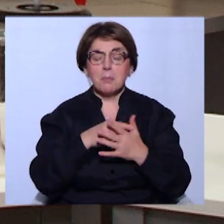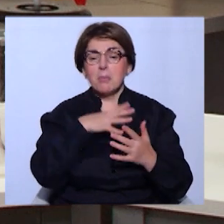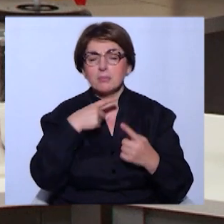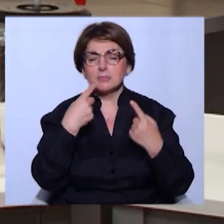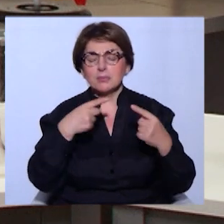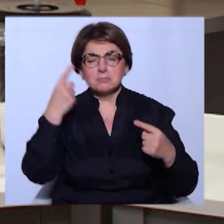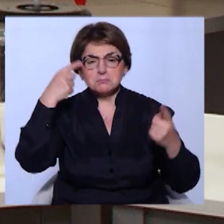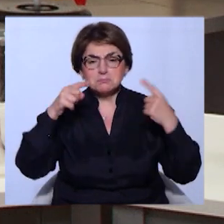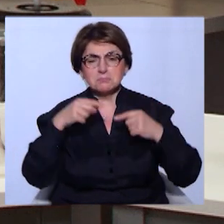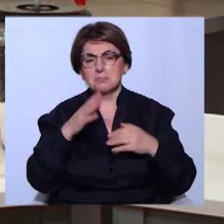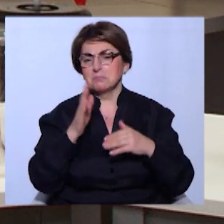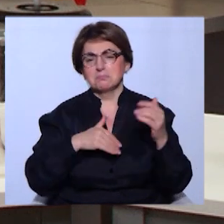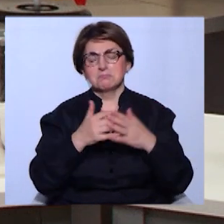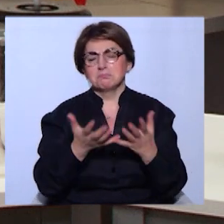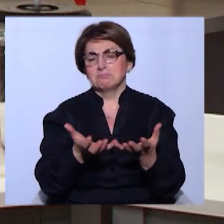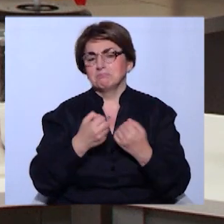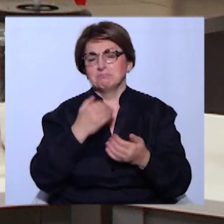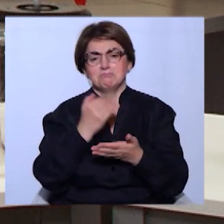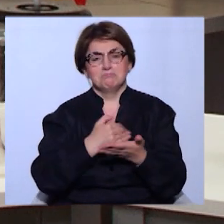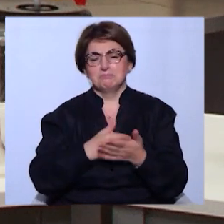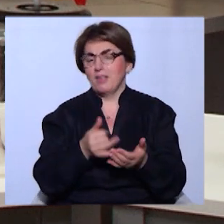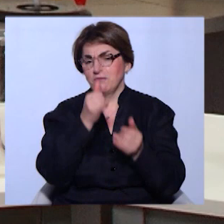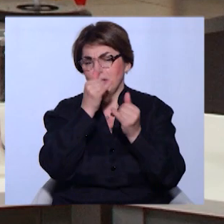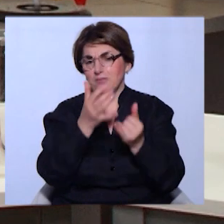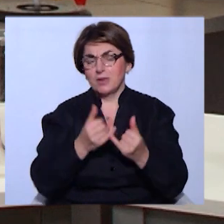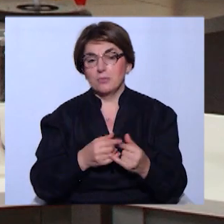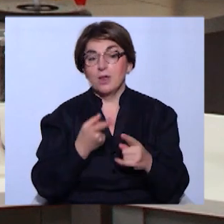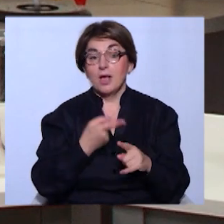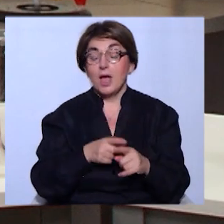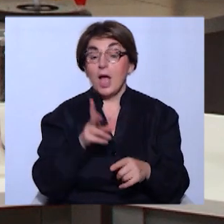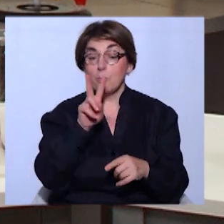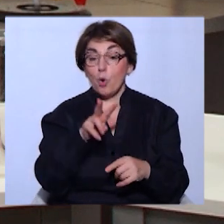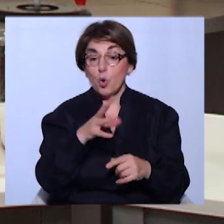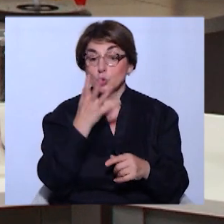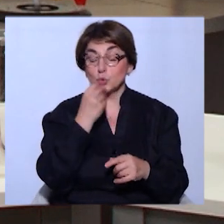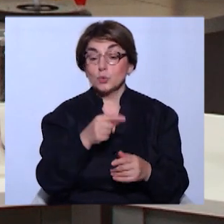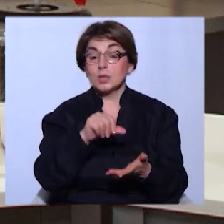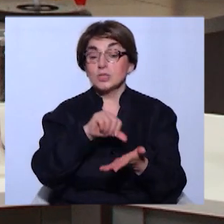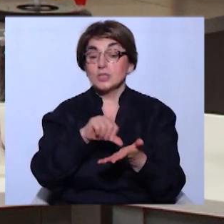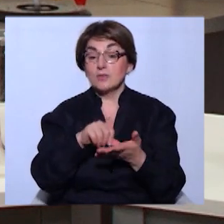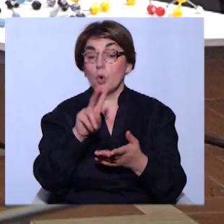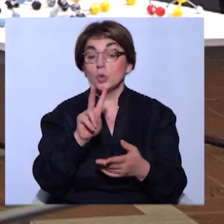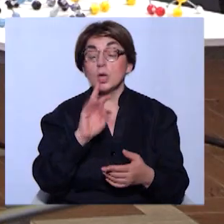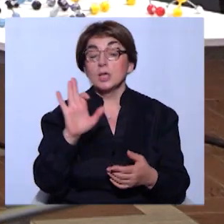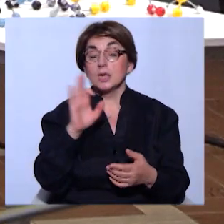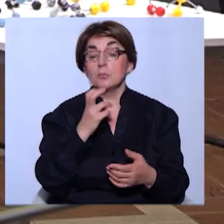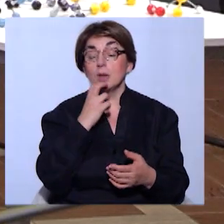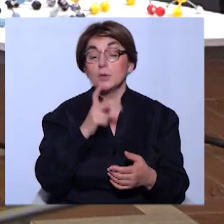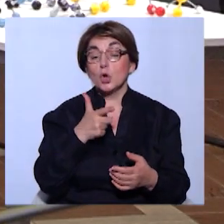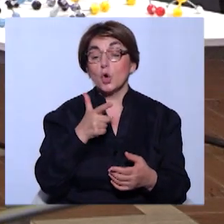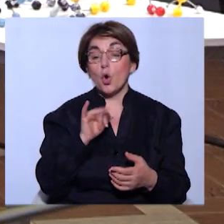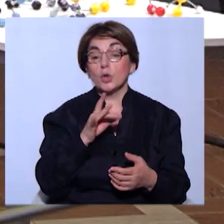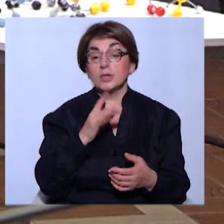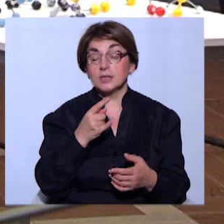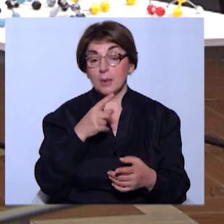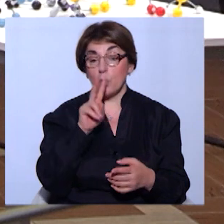და ეს პრაქტიკულად უშედეგოა. ამდენად ამ ორ სურათს აერთიანებს ელემენტი გოგირდი. სწორედ ამ ორ ელემენტზე